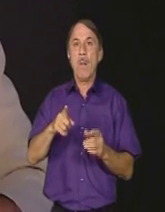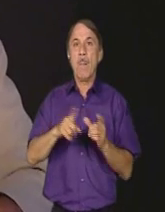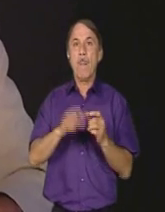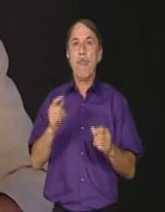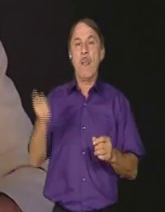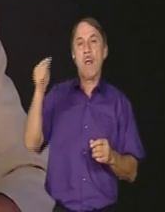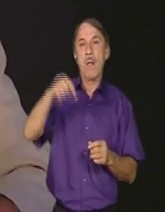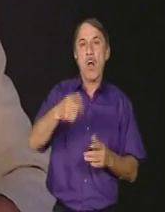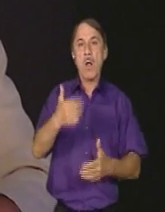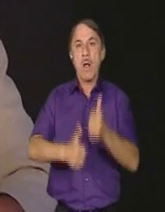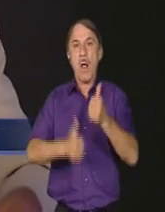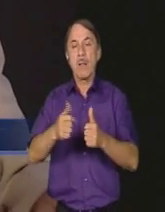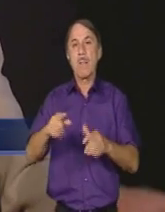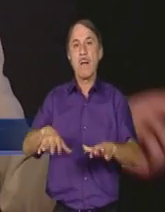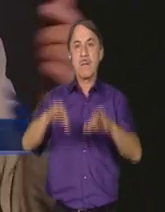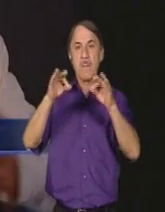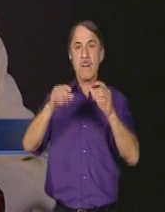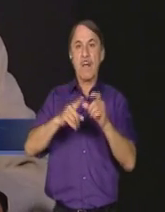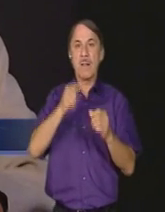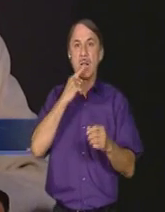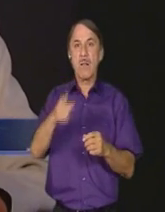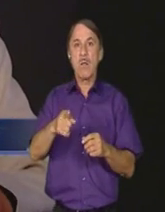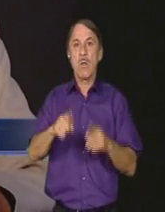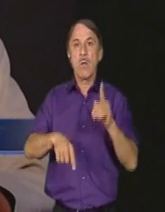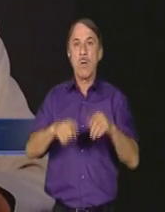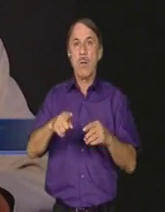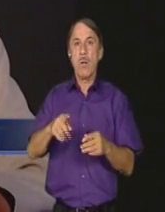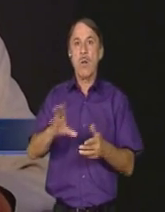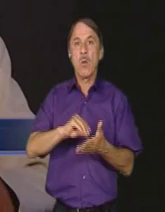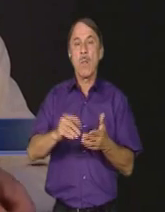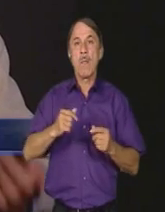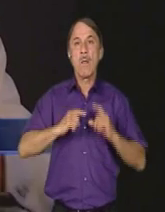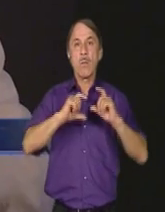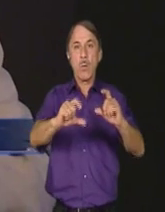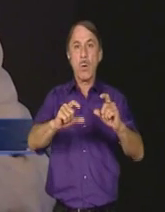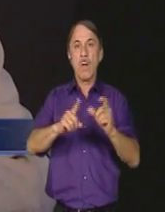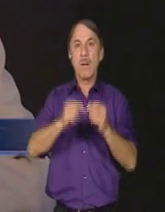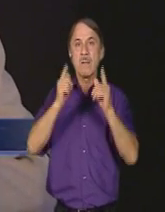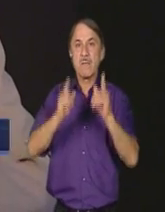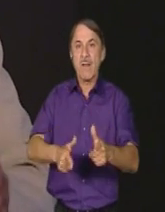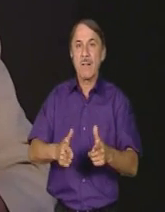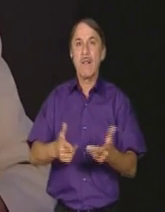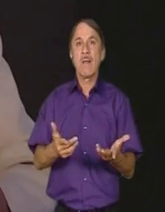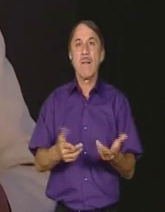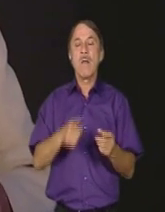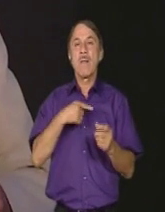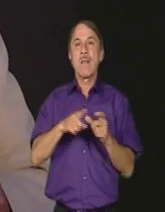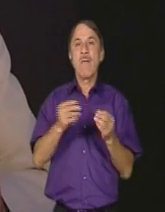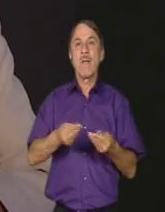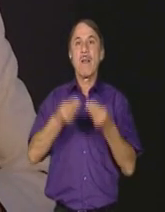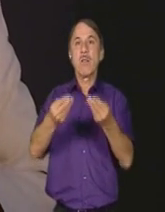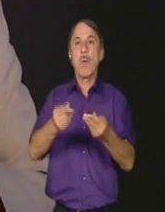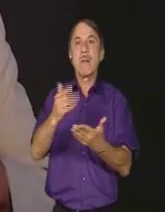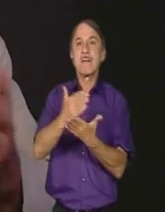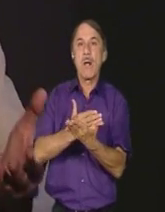pravosuđa, pa onda ćete angažovati naše eksperte, pa ćemo te pare za koje smo vas zadužili da damo našim ekspertima i da vi